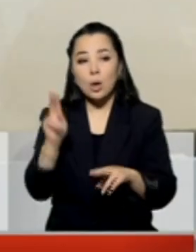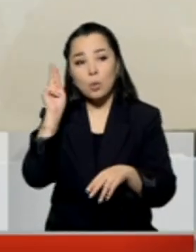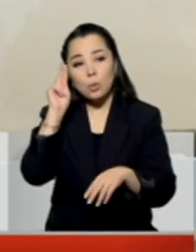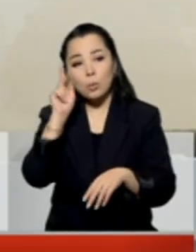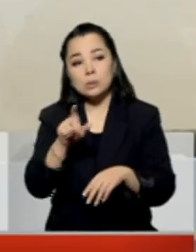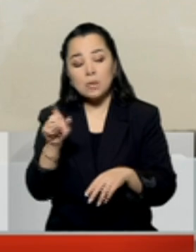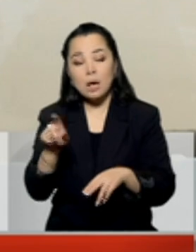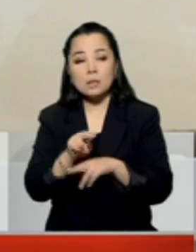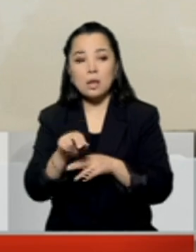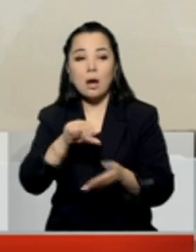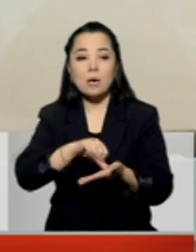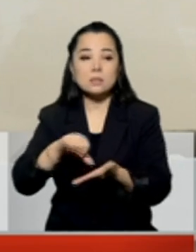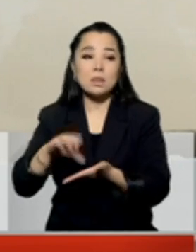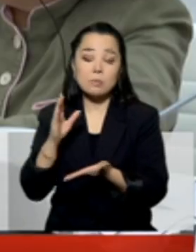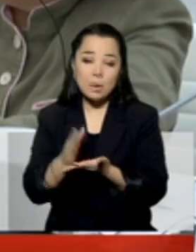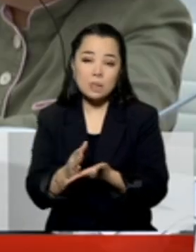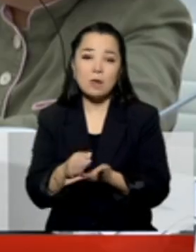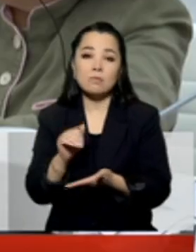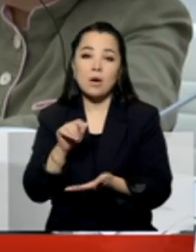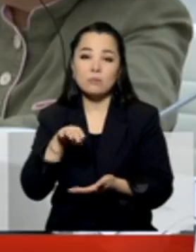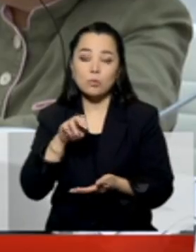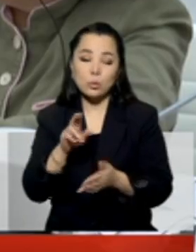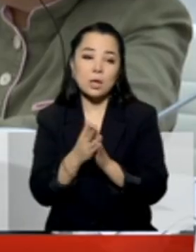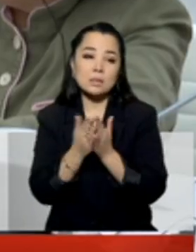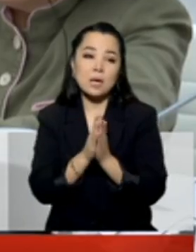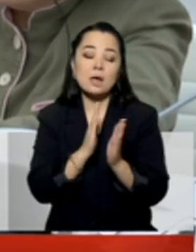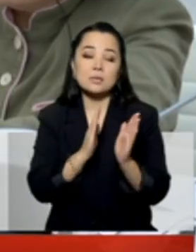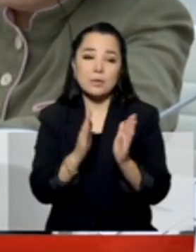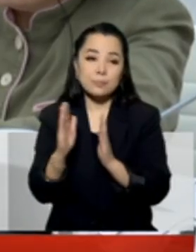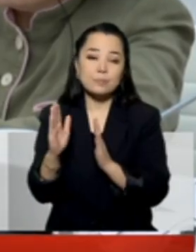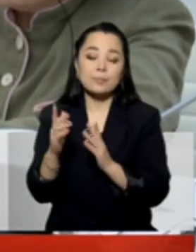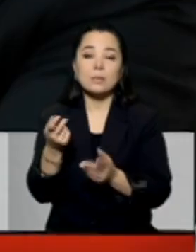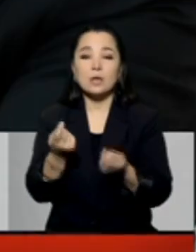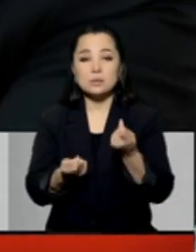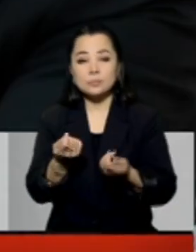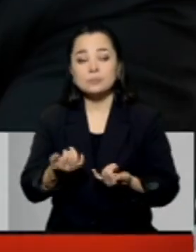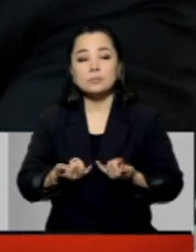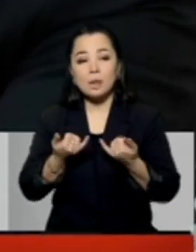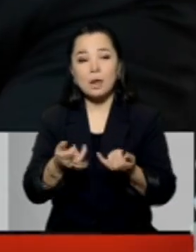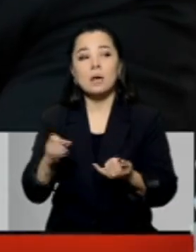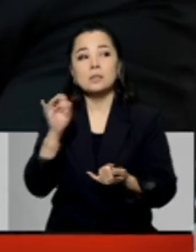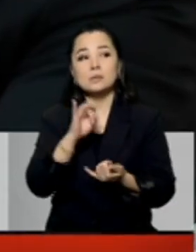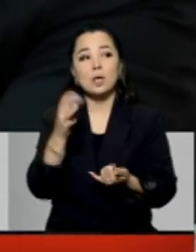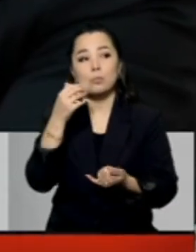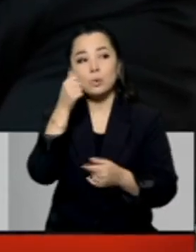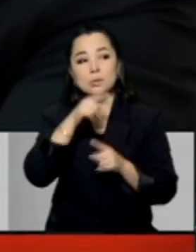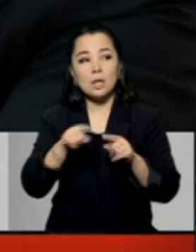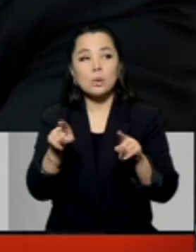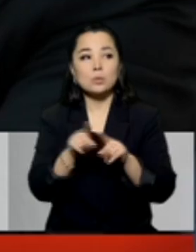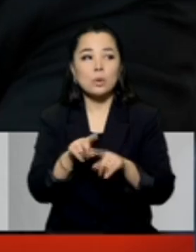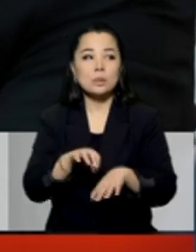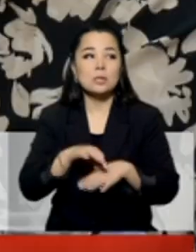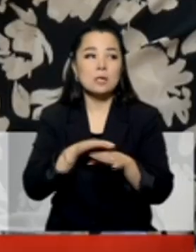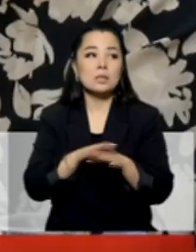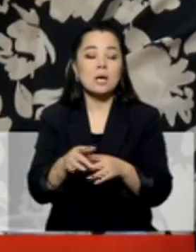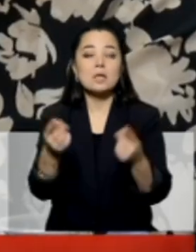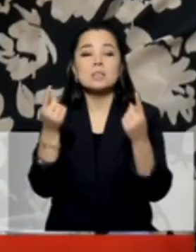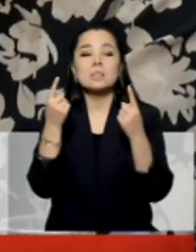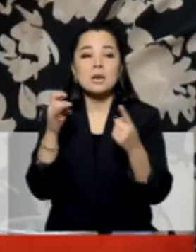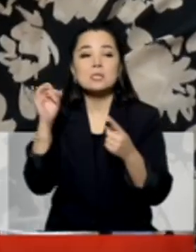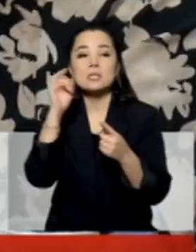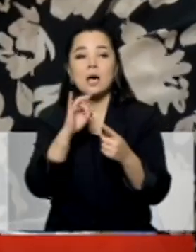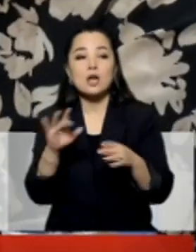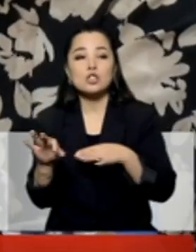оқытушылар қатысты. Айта кетейік, Франкфурт кітап жәрменкесі 500 жылдан астам тарихы бар. Кітап индустриясы саласындағы ең ірі